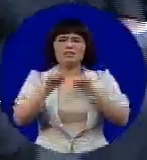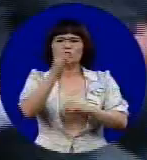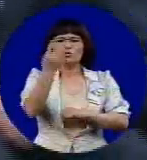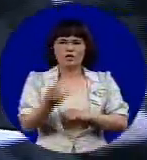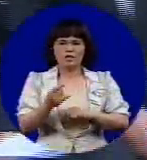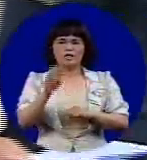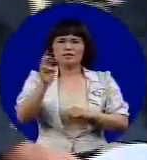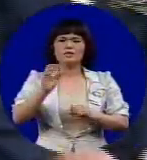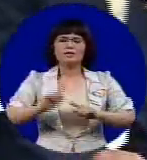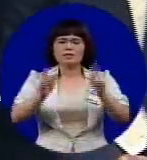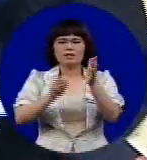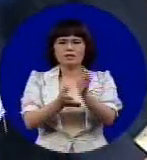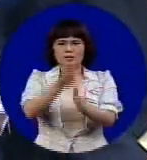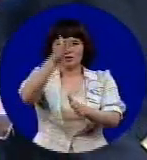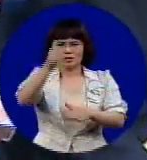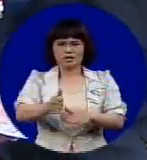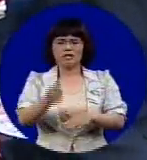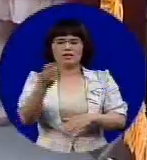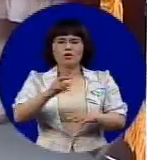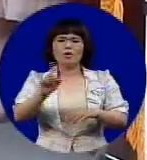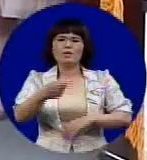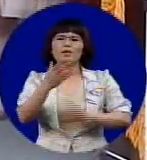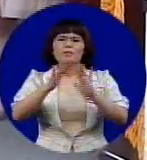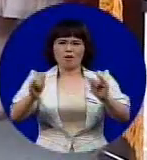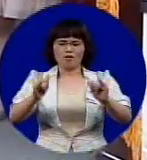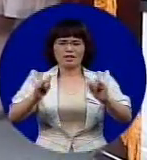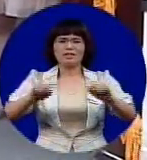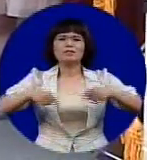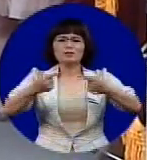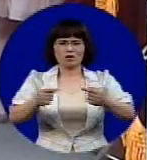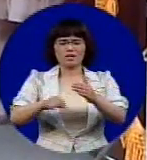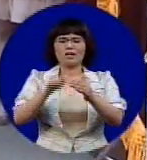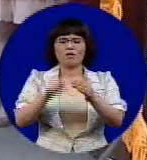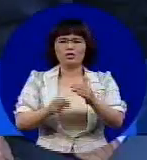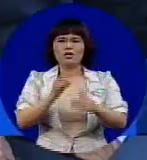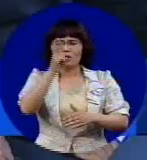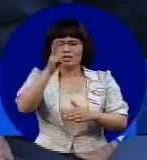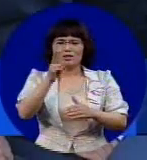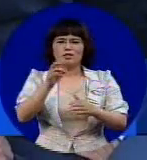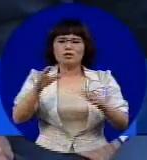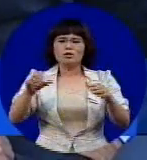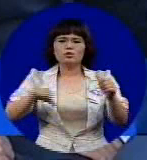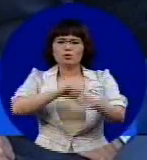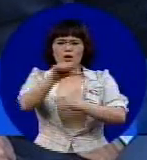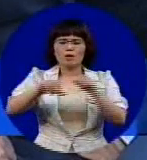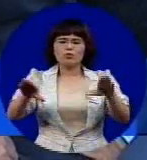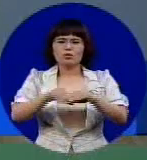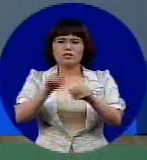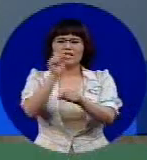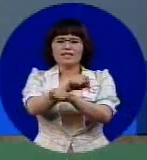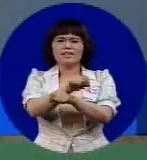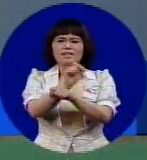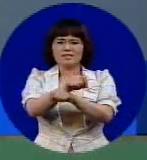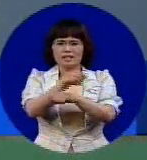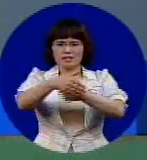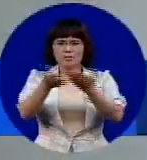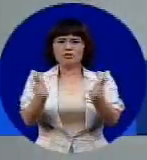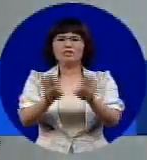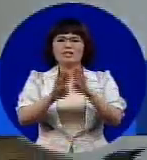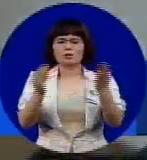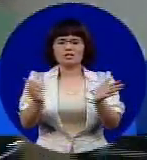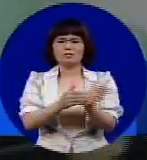용인시 장애인체육회가 30일 김학규 시장을 비롯해 100여 명의 관계자들이 참석한 가운데 용인종합운동장 1층에